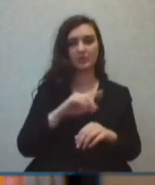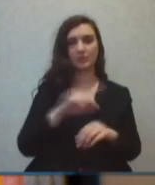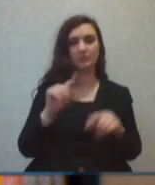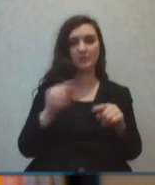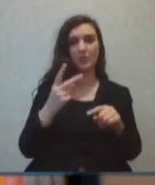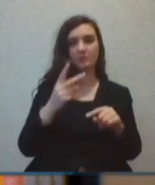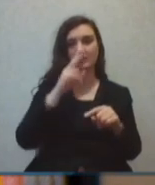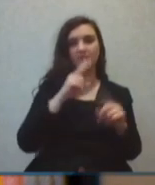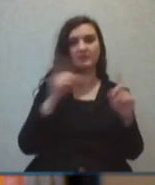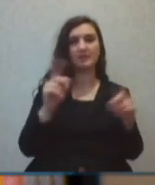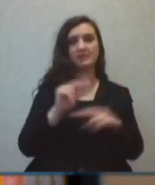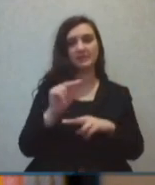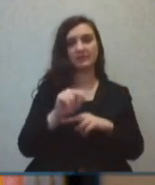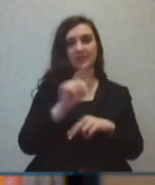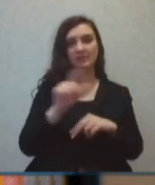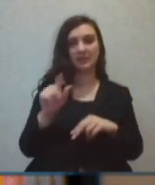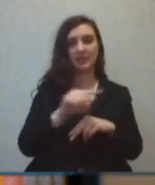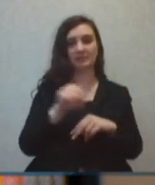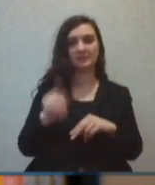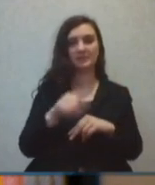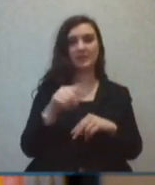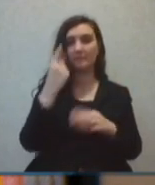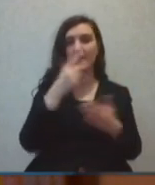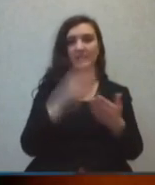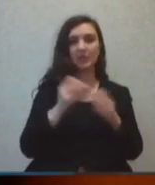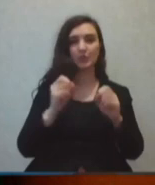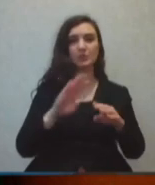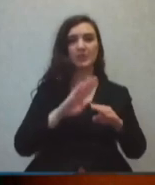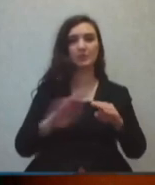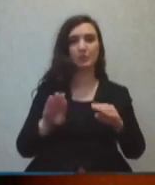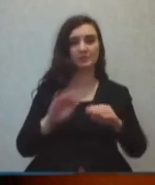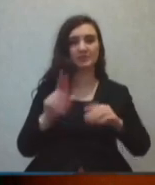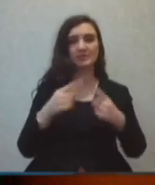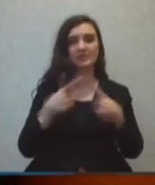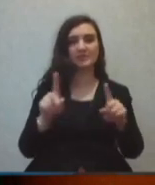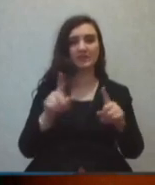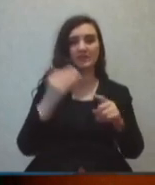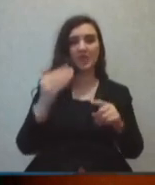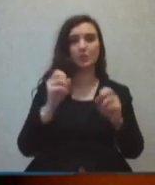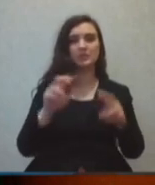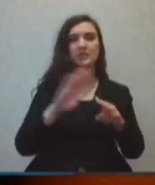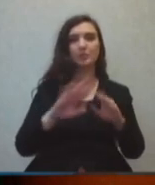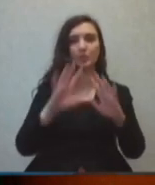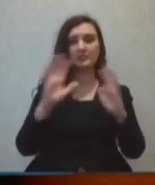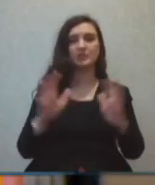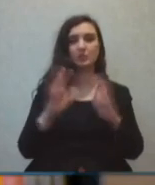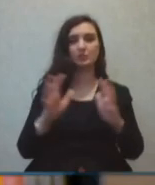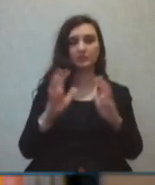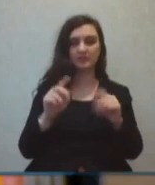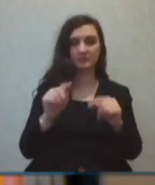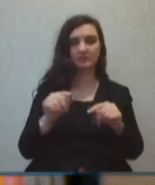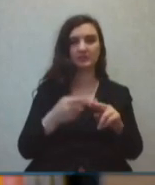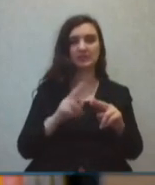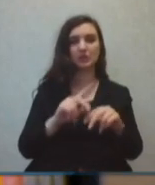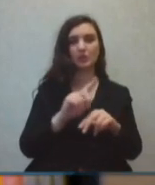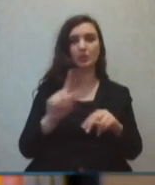ამ ორმა თვემ ასწავლა ადამიანებს პირადი უსაფრთხოებაზე და სხვათა უსაფრთხოებაზე ზრუნვა.